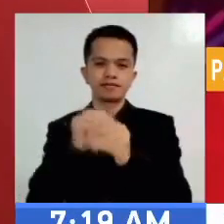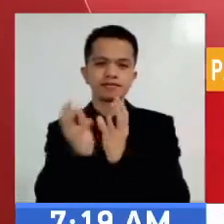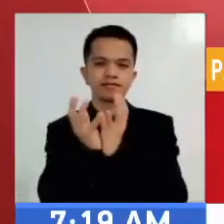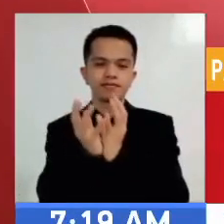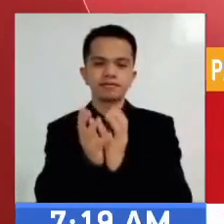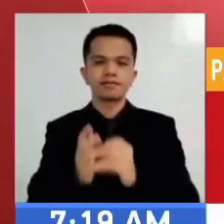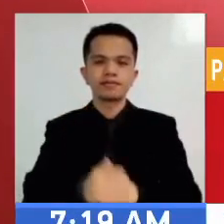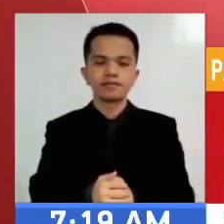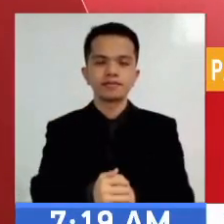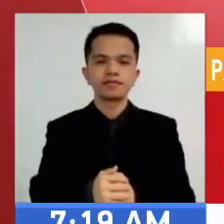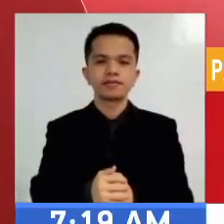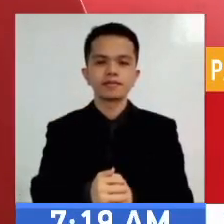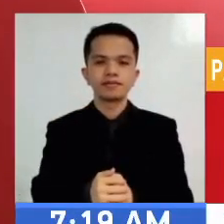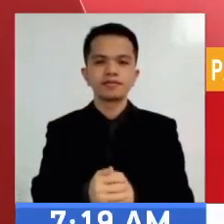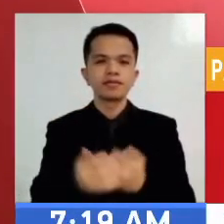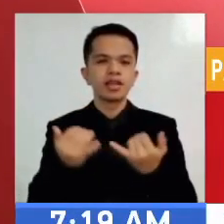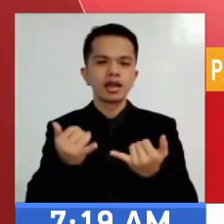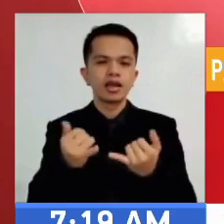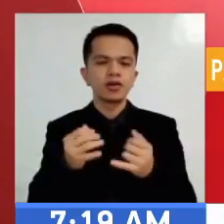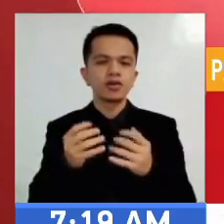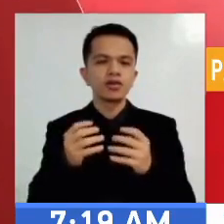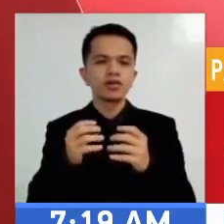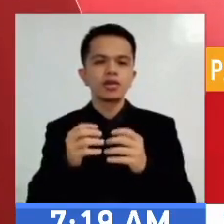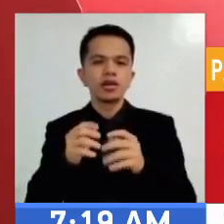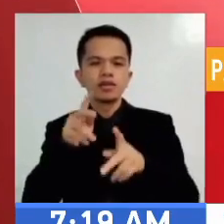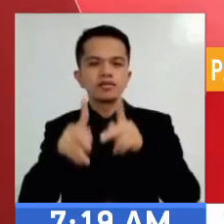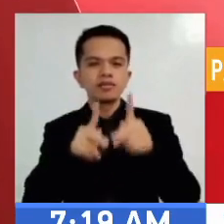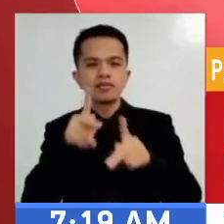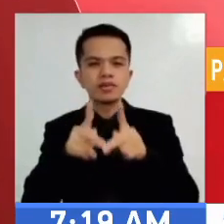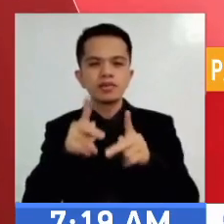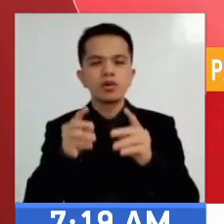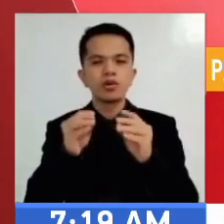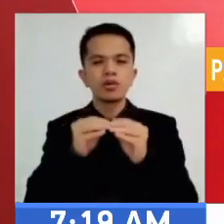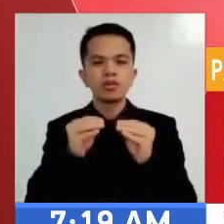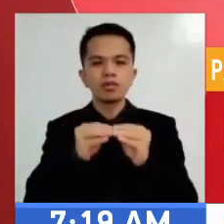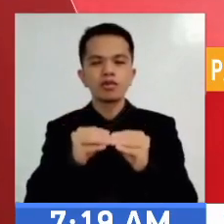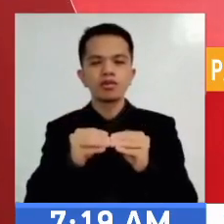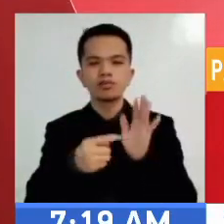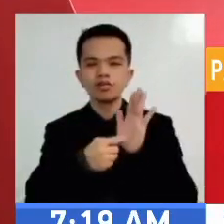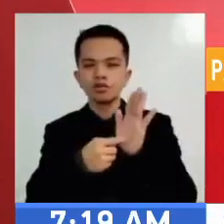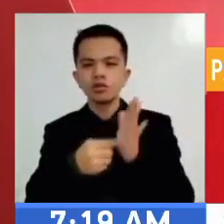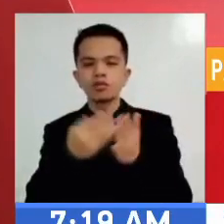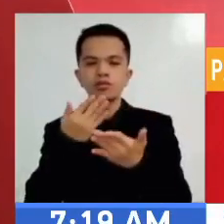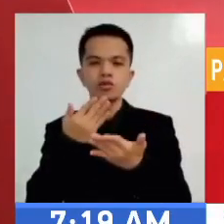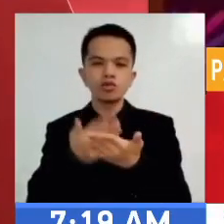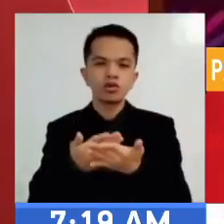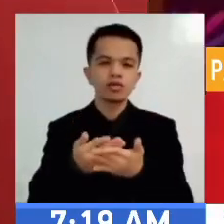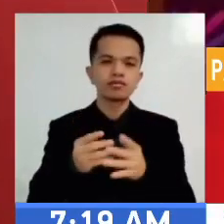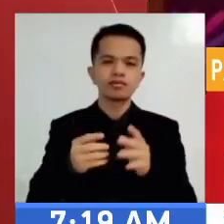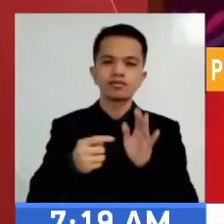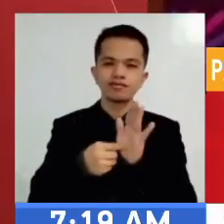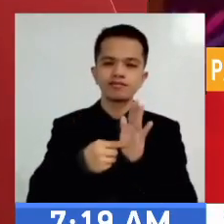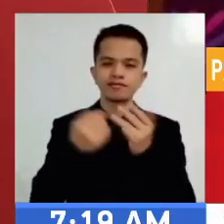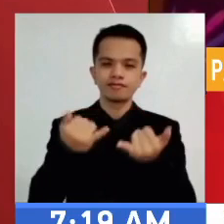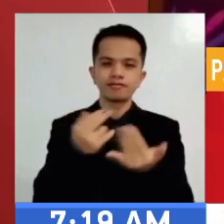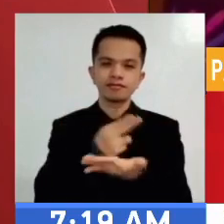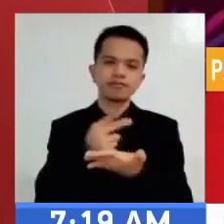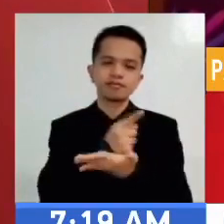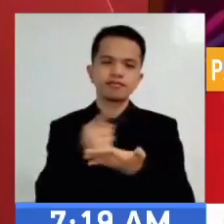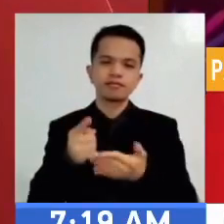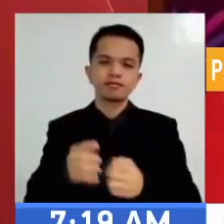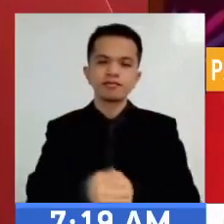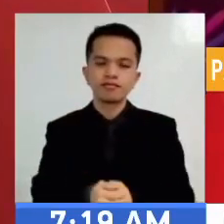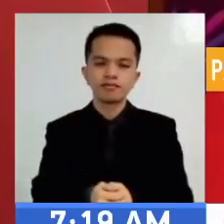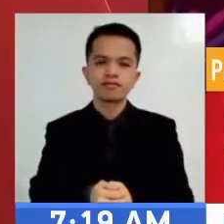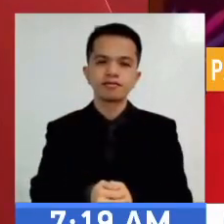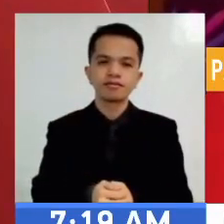mas maoobserbahan ng mga tao ang tunay na diwa ng Semana Santa? Ang tinatawag ko doon ay yung